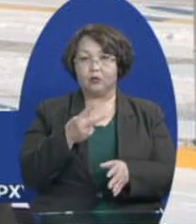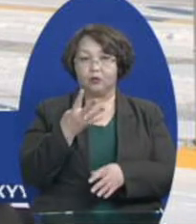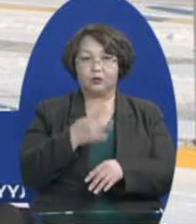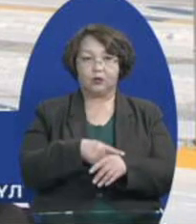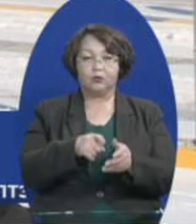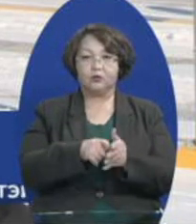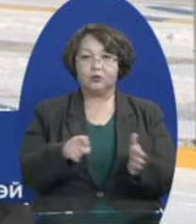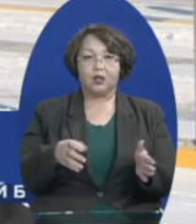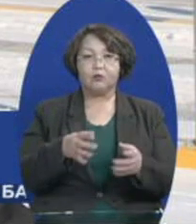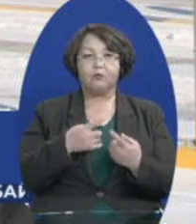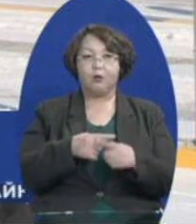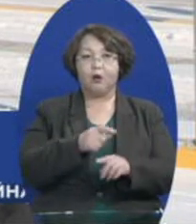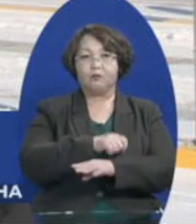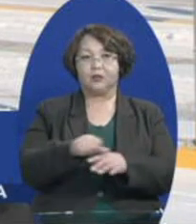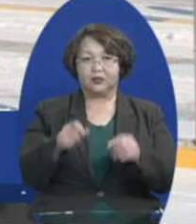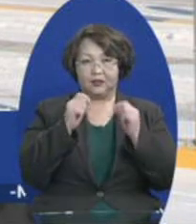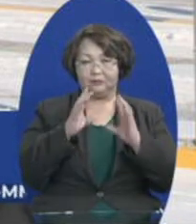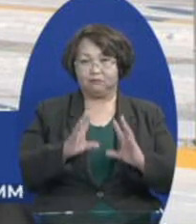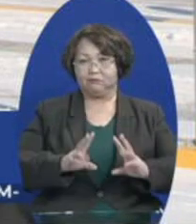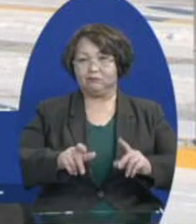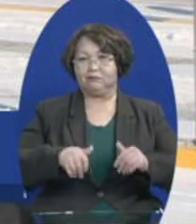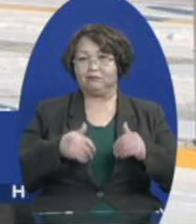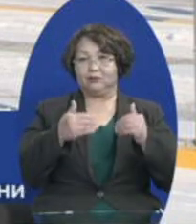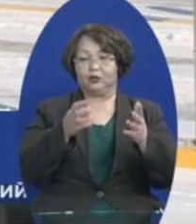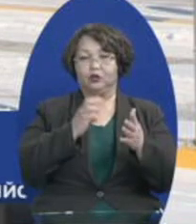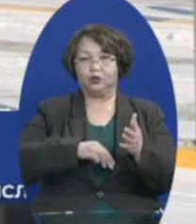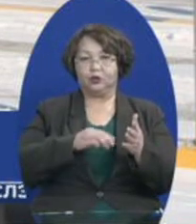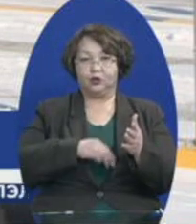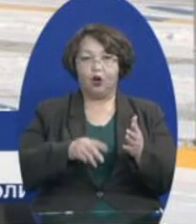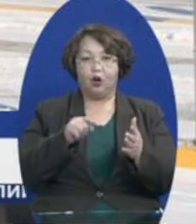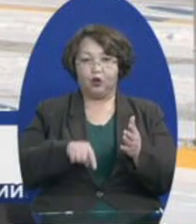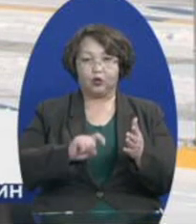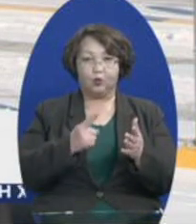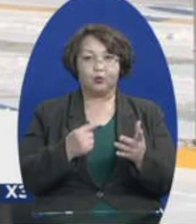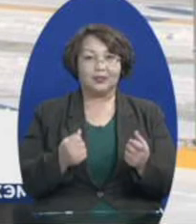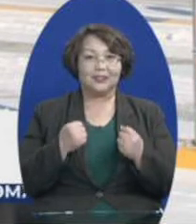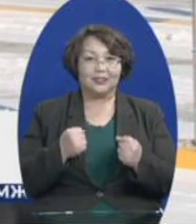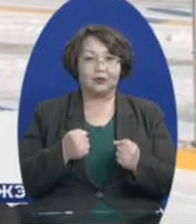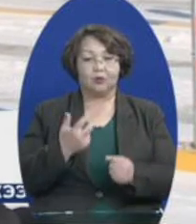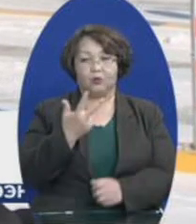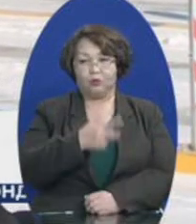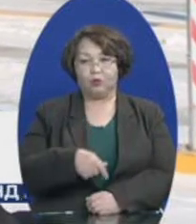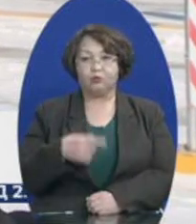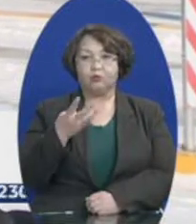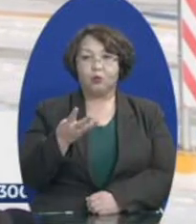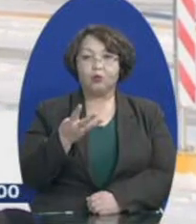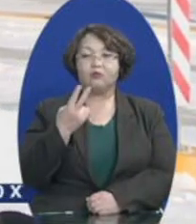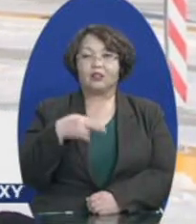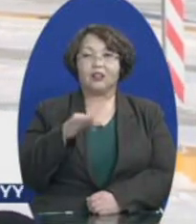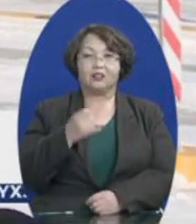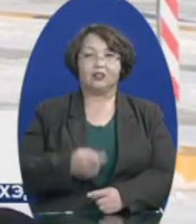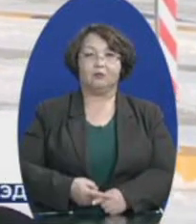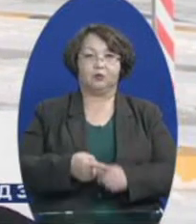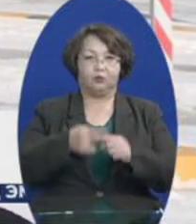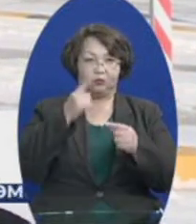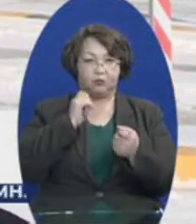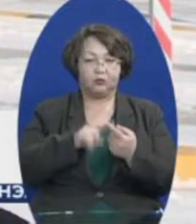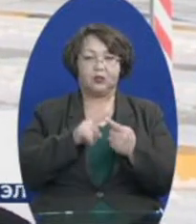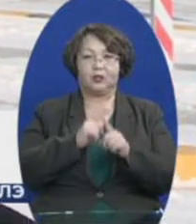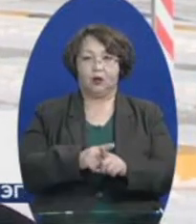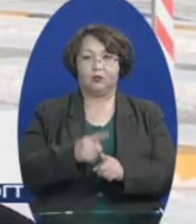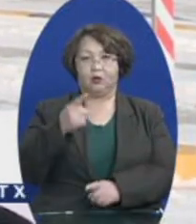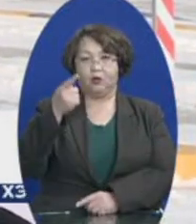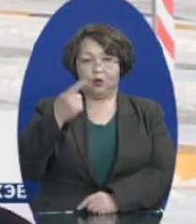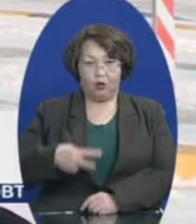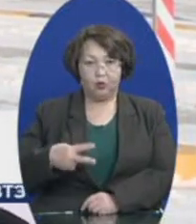дотор бомбын сэргэлтийн бодлогын хүрээнд бомбуудын одоо байгаа хүчин чадлыг одоо 3-4 дахин нэмэгдүүлэх энэ зорилгын хүрээнд нэгдүгээрт